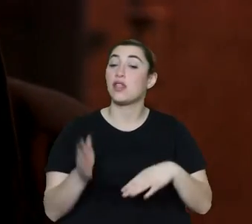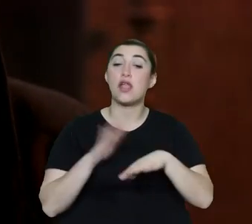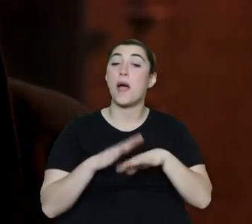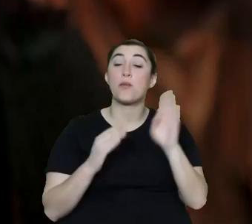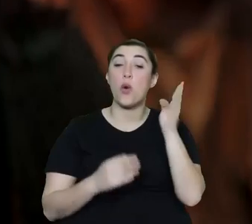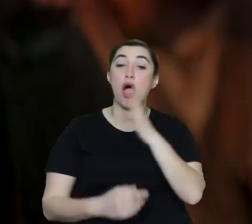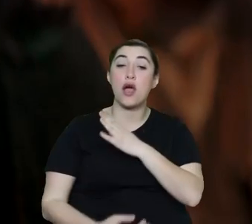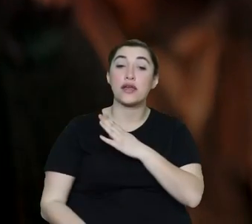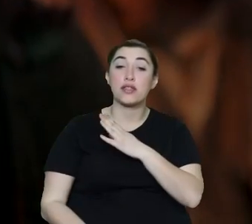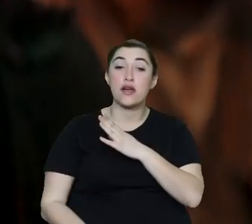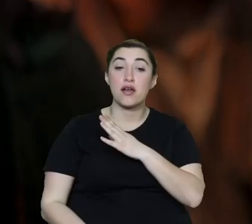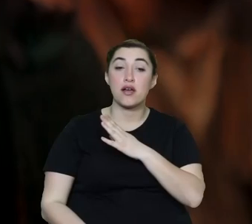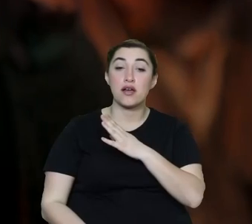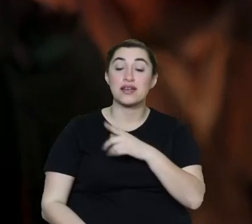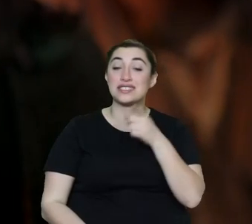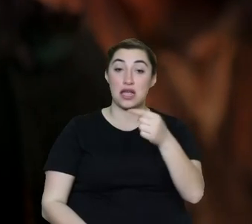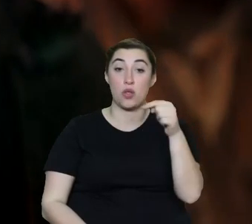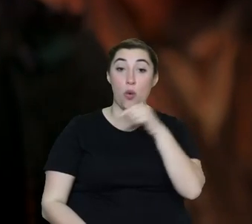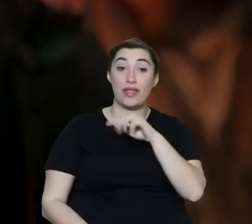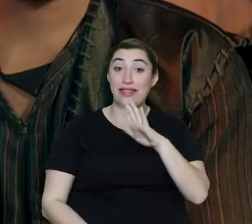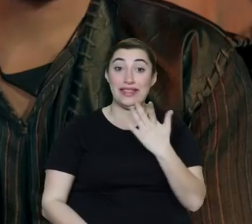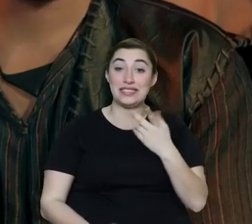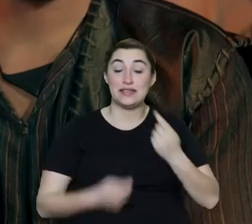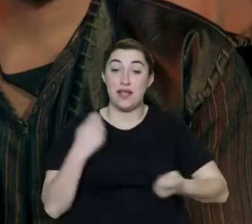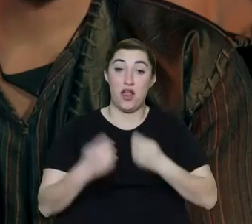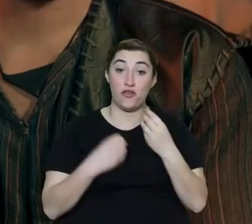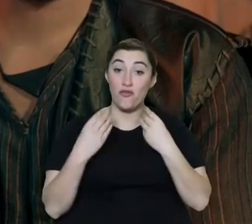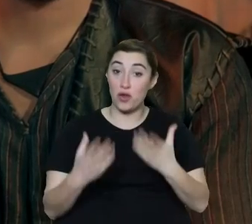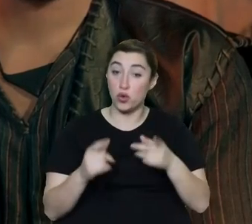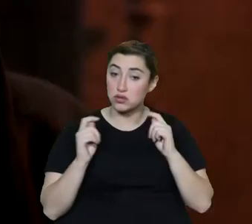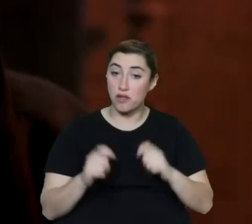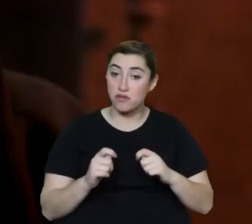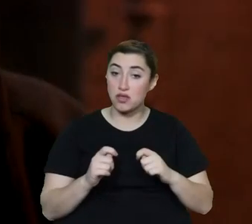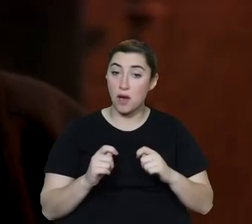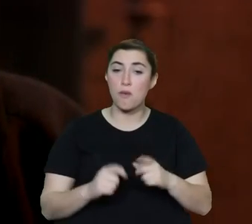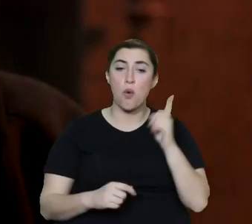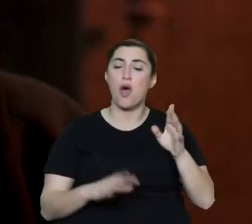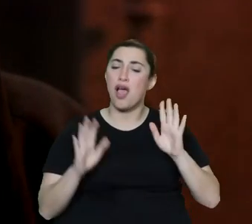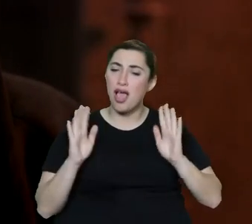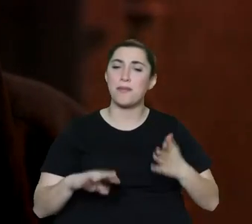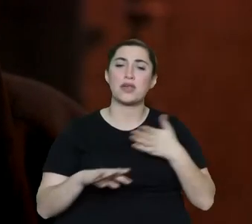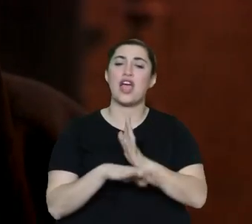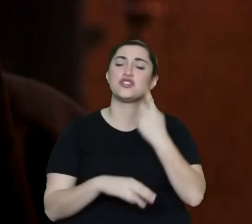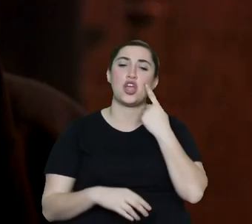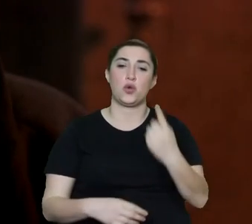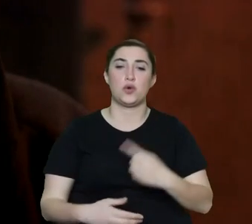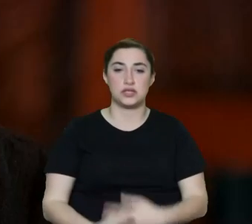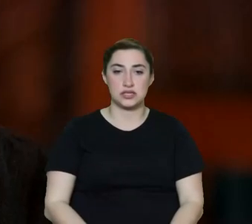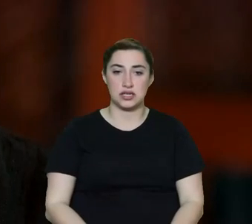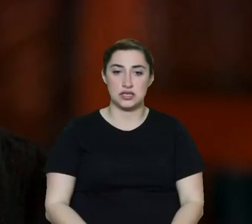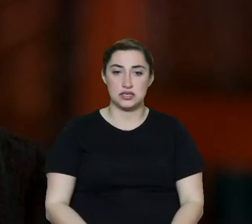yapar ayna? Sen ona nasıl davranırsan davran, o hep hakikati